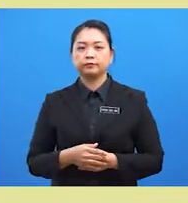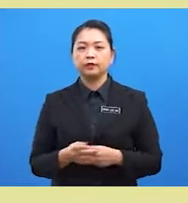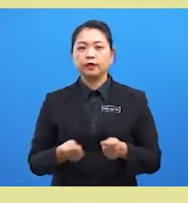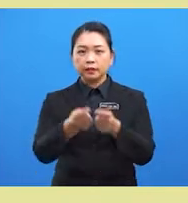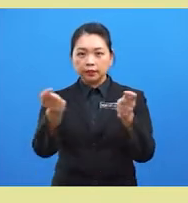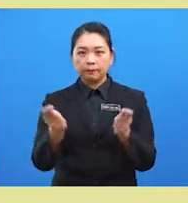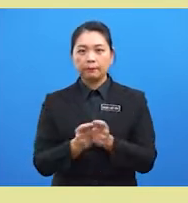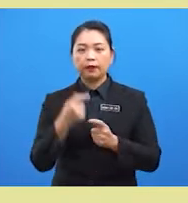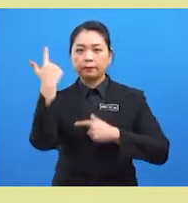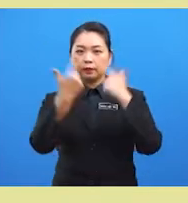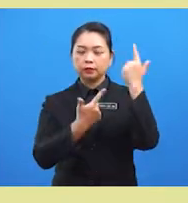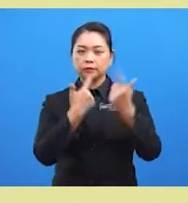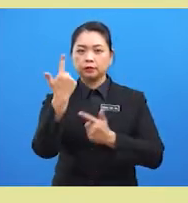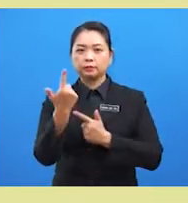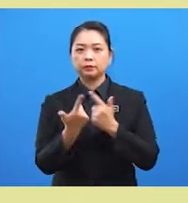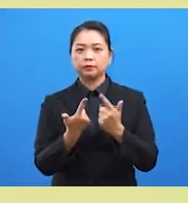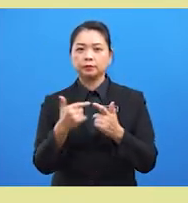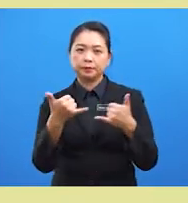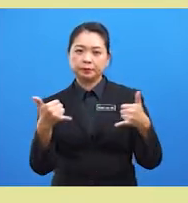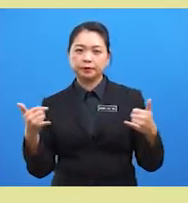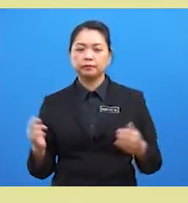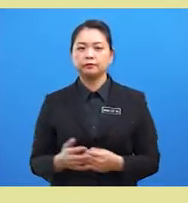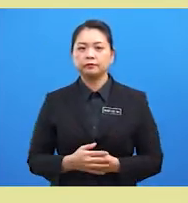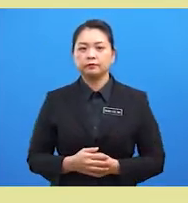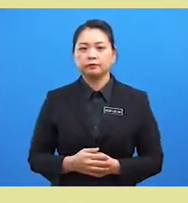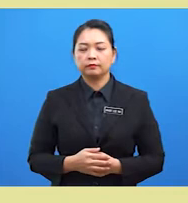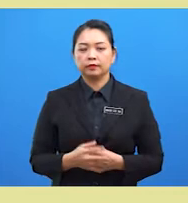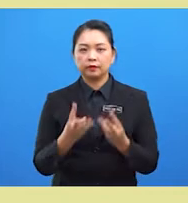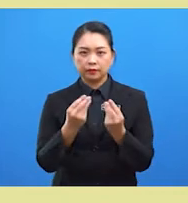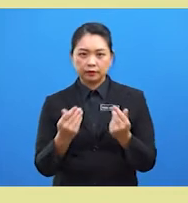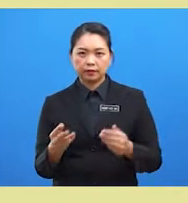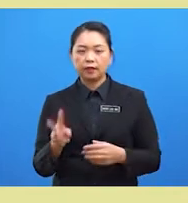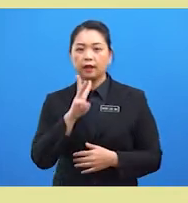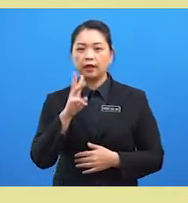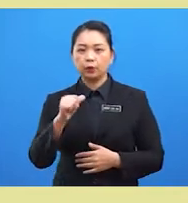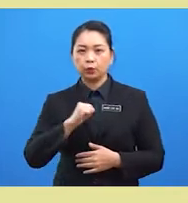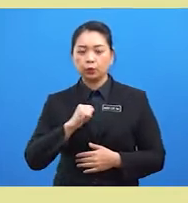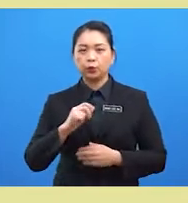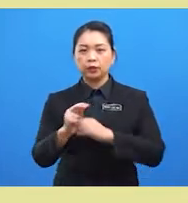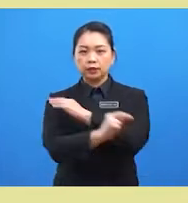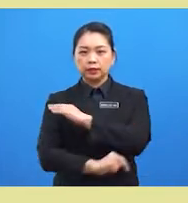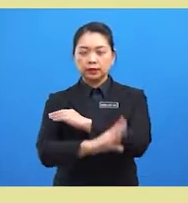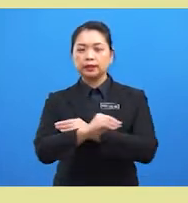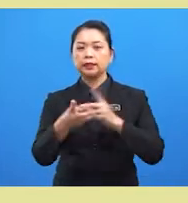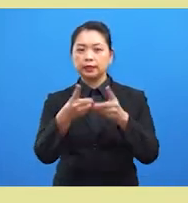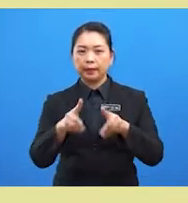Tempat Pelancong Bersantai-Santai, Tanah Airku Negeri Nan